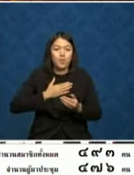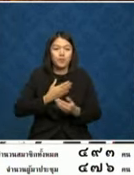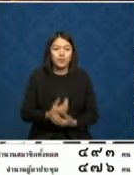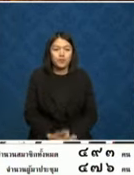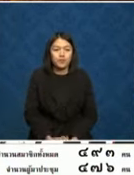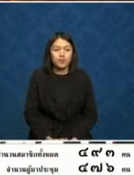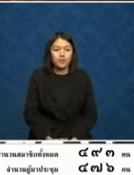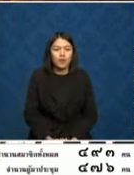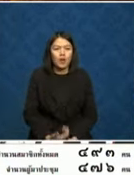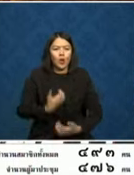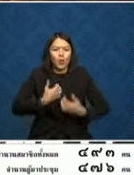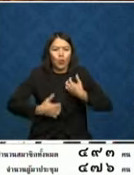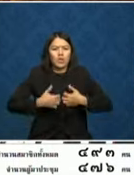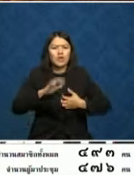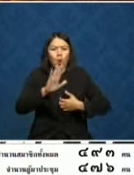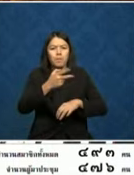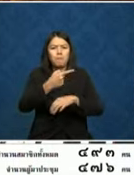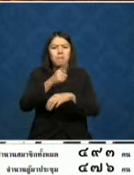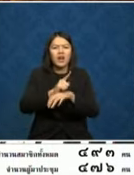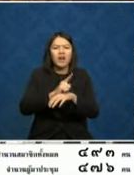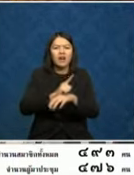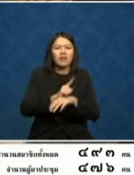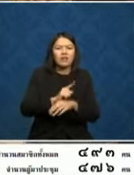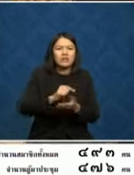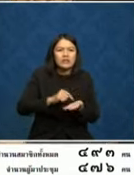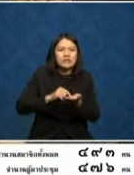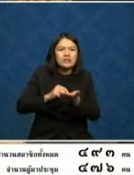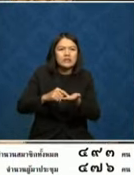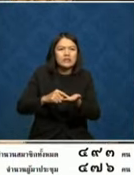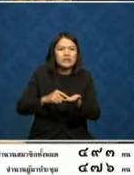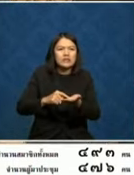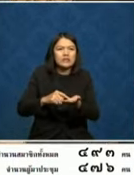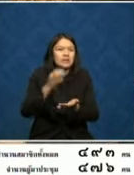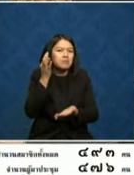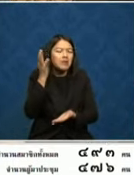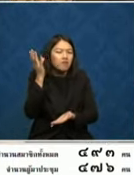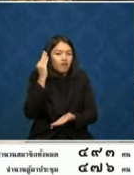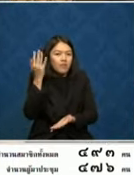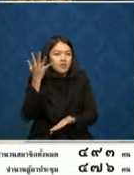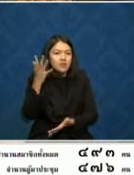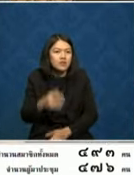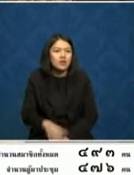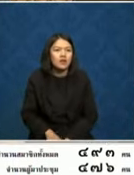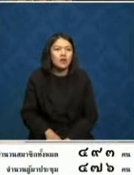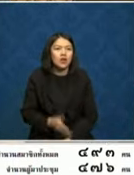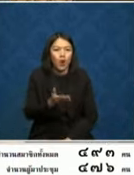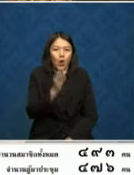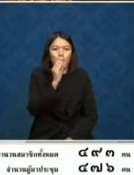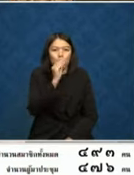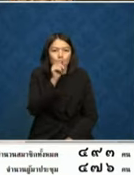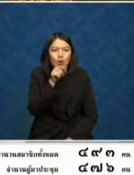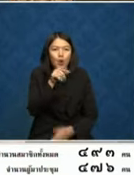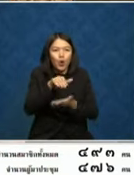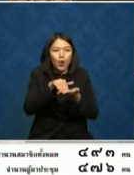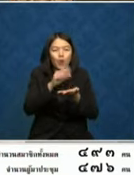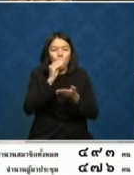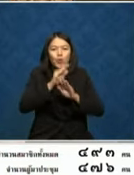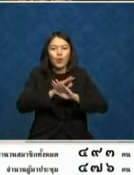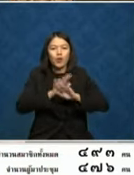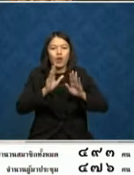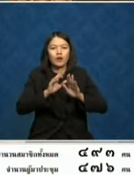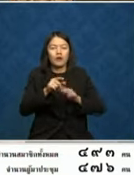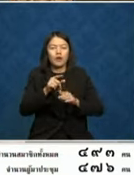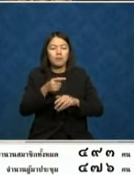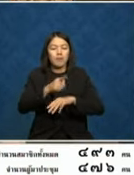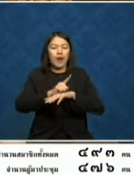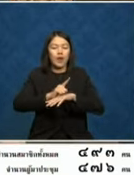มก็หงุดหงิดแทนท่านนะเวลาสภาเสนอไปแล้วเขาไม่ได้ยินเขาไม่ได้ฟังครับผมก็เลยพูดแทนท่านขออภัยนะครับผมขอถอนคำพูดถ้าท่านไม่สบาย